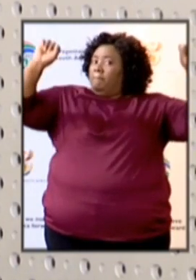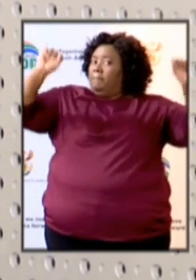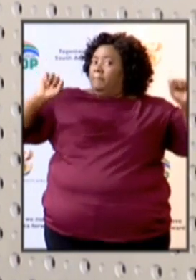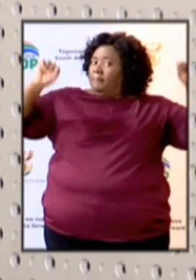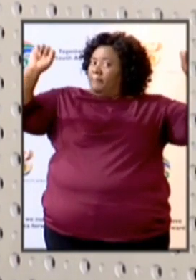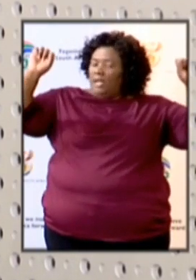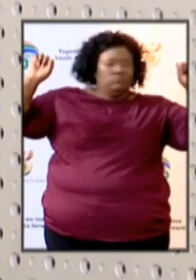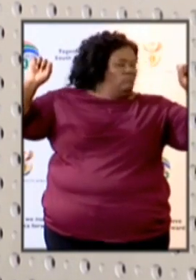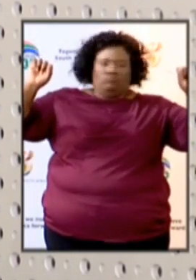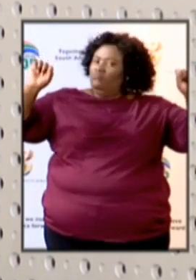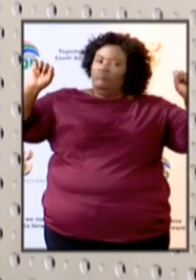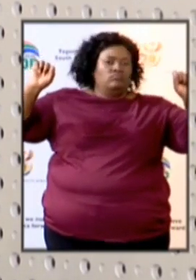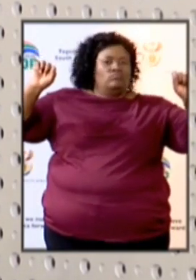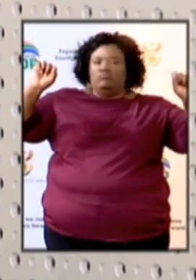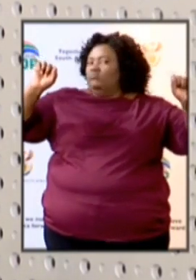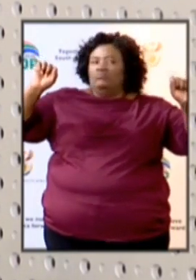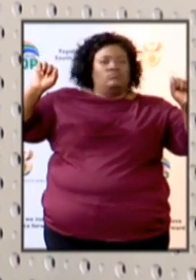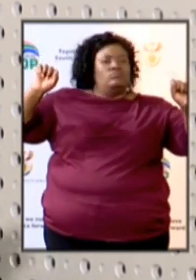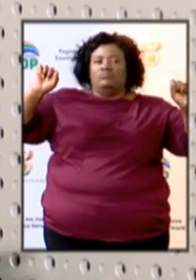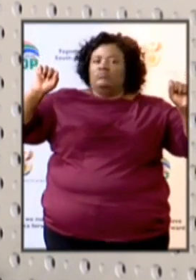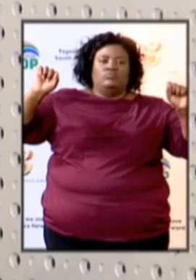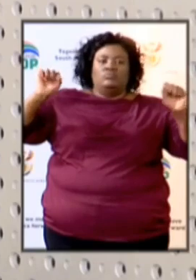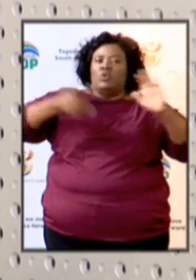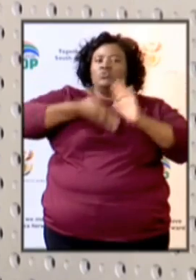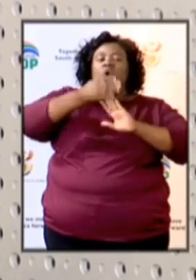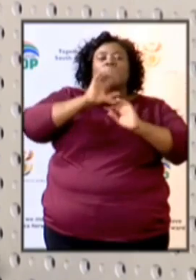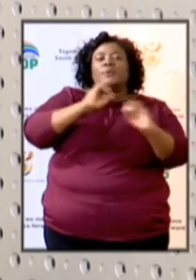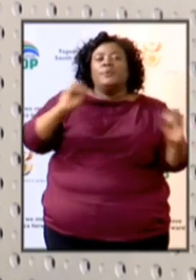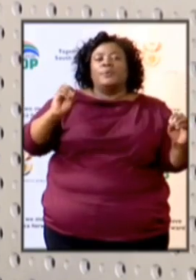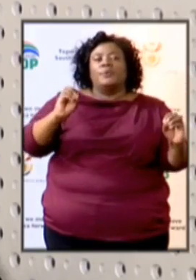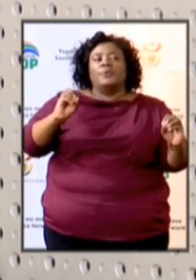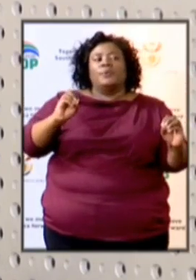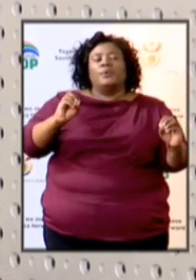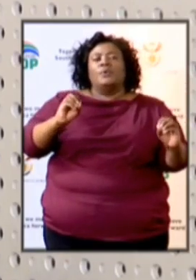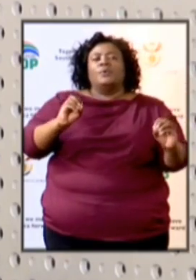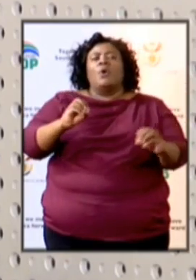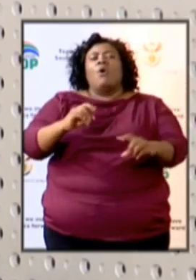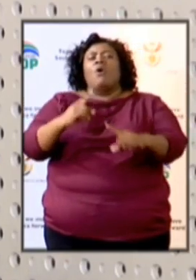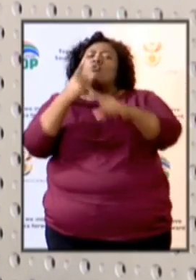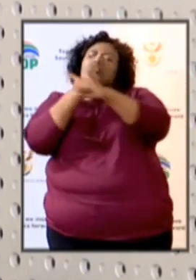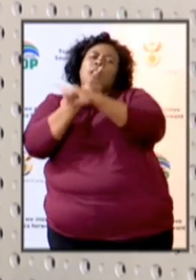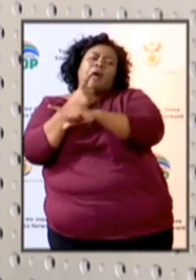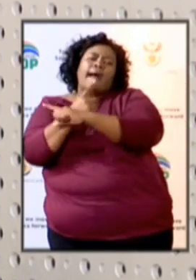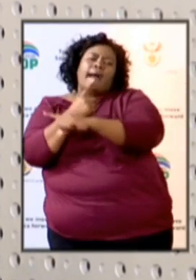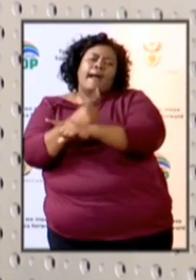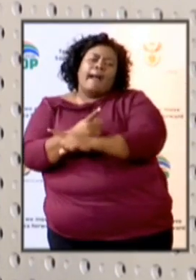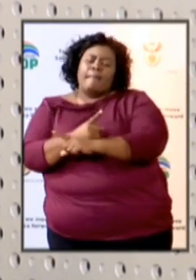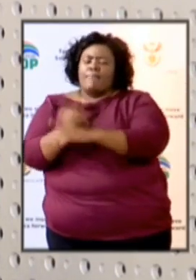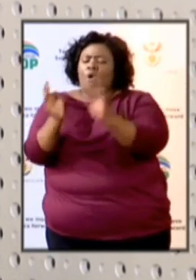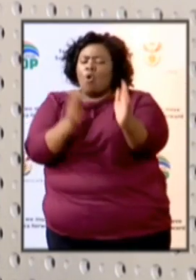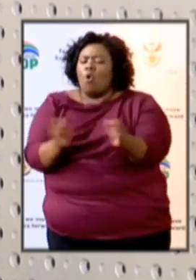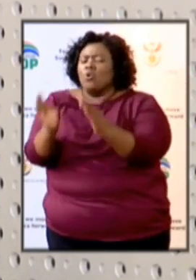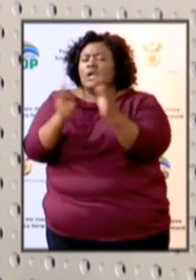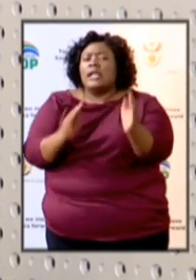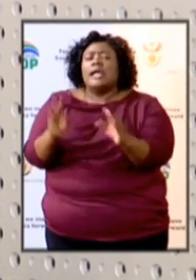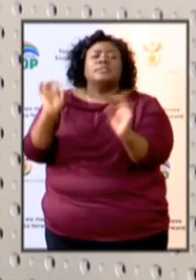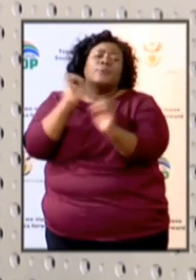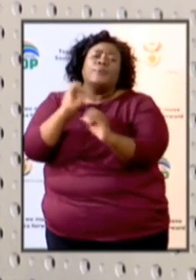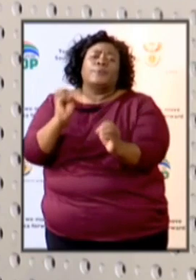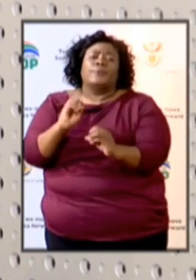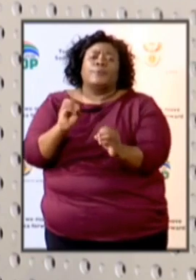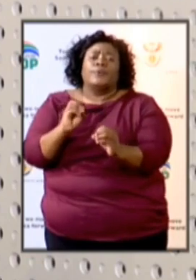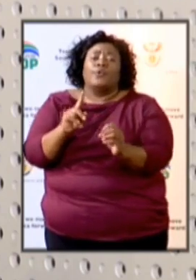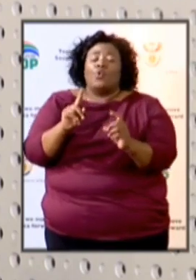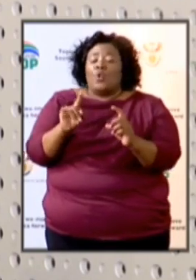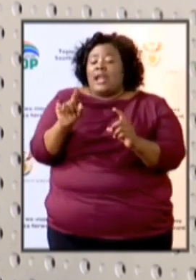akeziwe jimini akeziwe maklabhini ukuthi organize asikwazi nokorganize sewomakhelwane